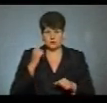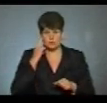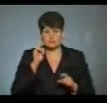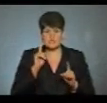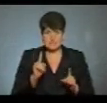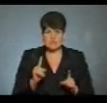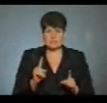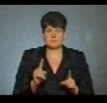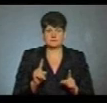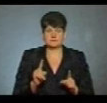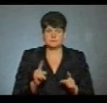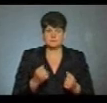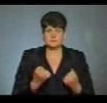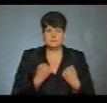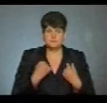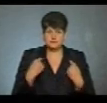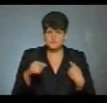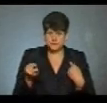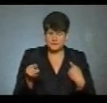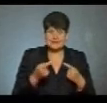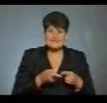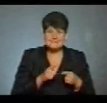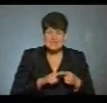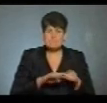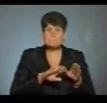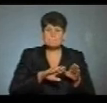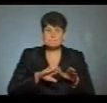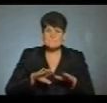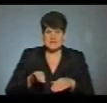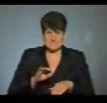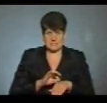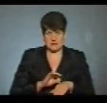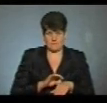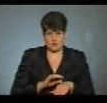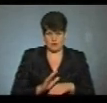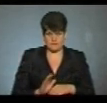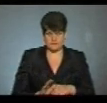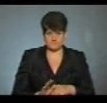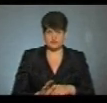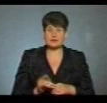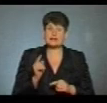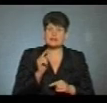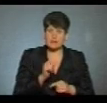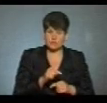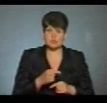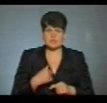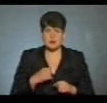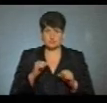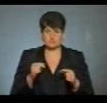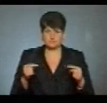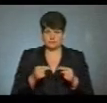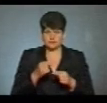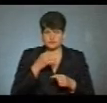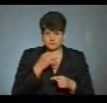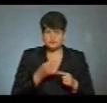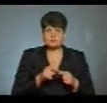імунітет другого виду, імунітет післяінфекційний, після перенесеної хвороби. Так от, я стверджую, що